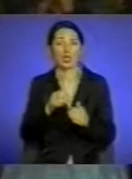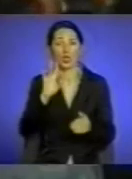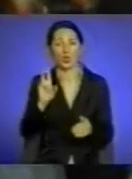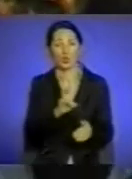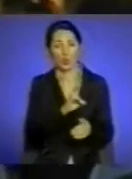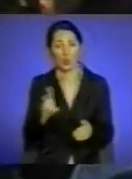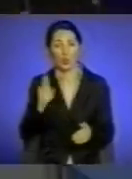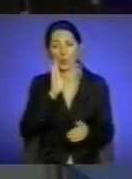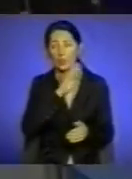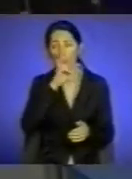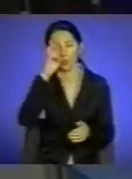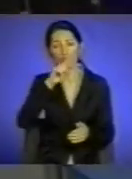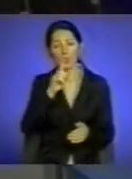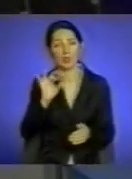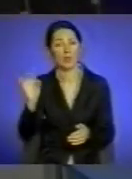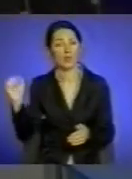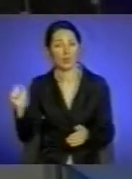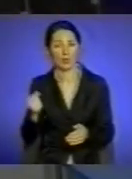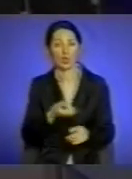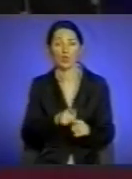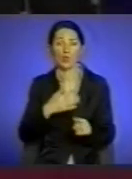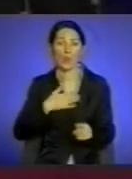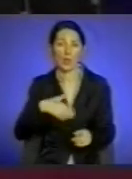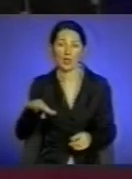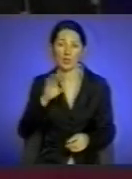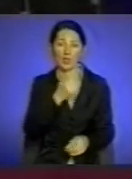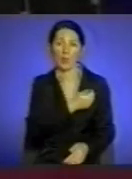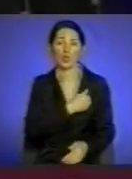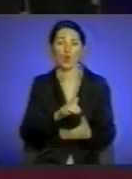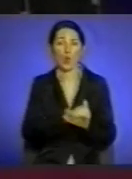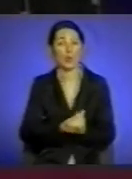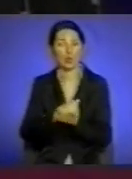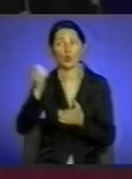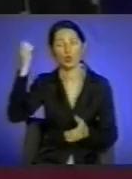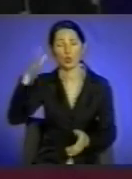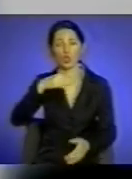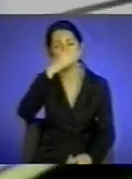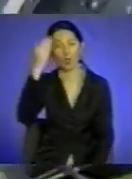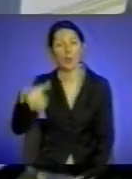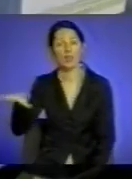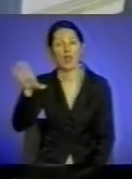На цьому у мене все. Бажаю вам мирного і сонячного неба. На все добре.